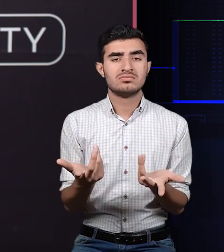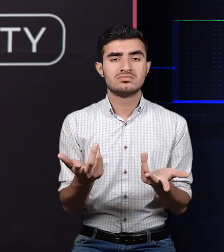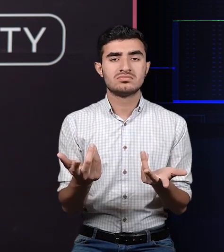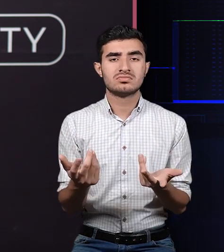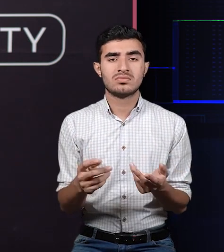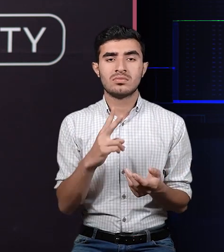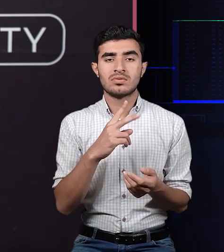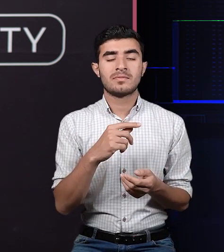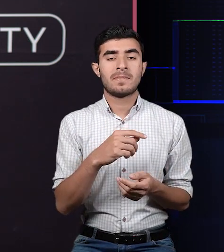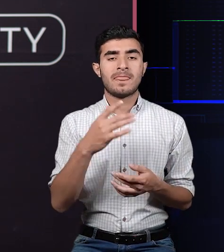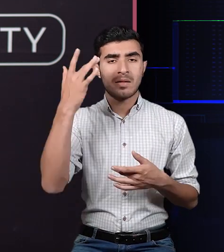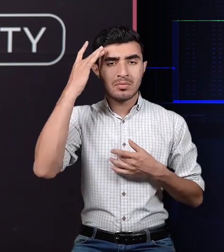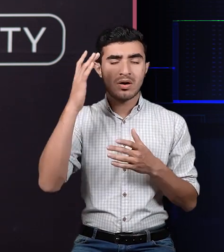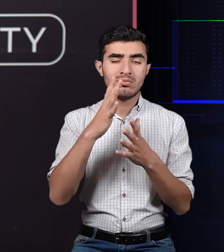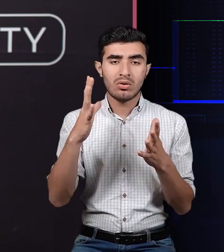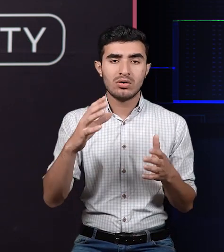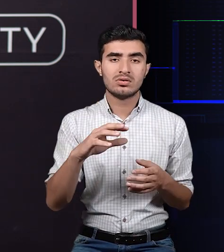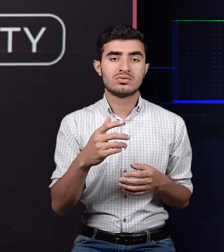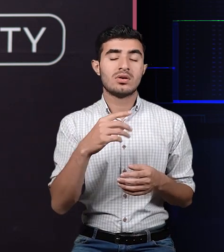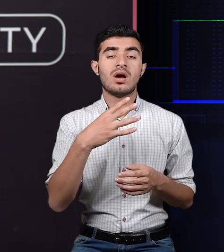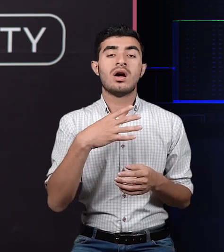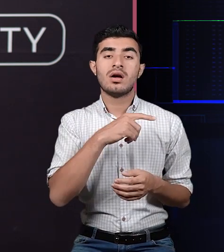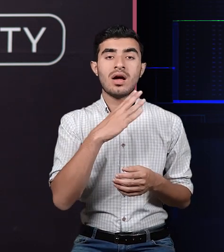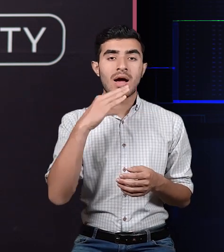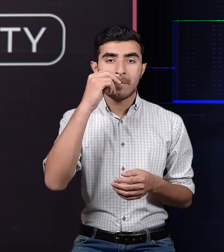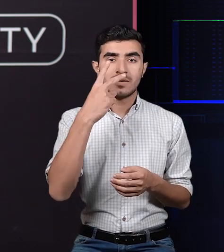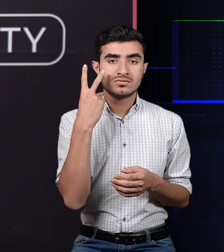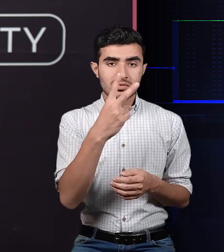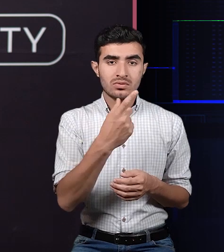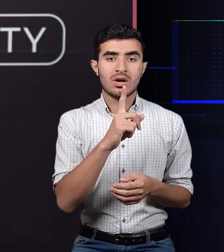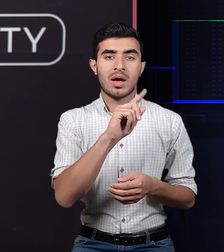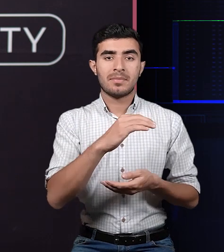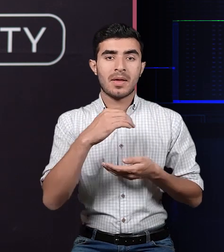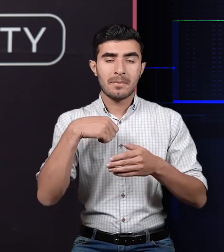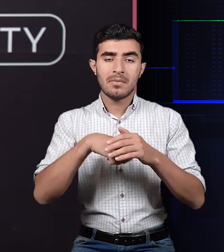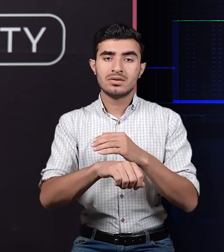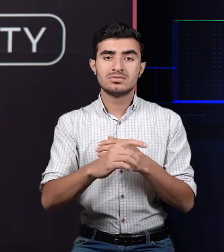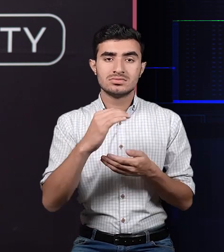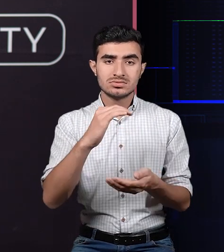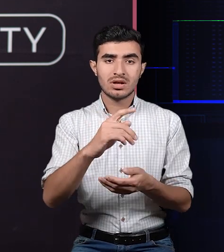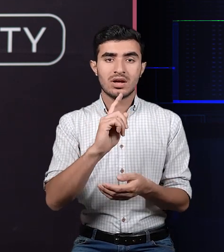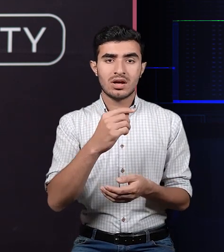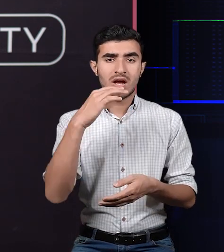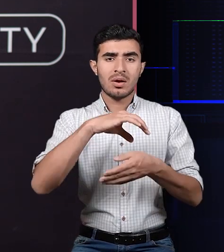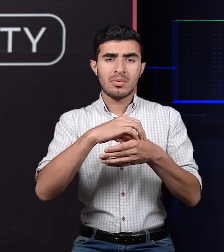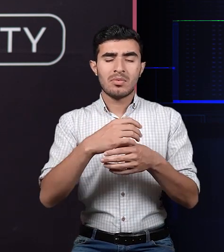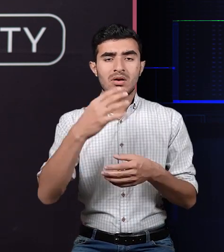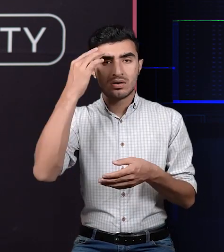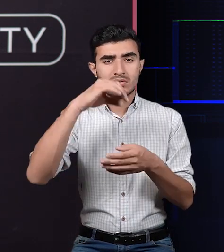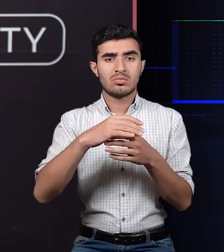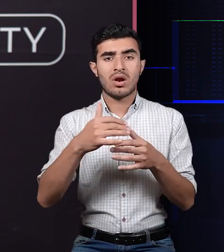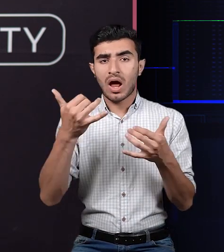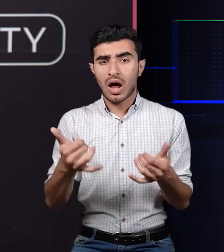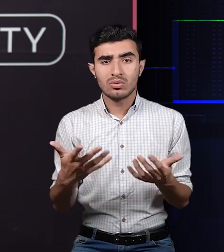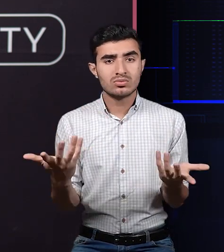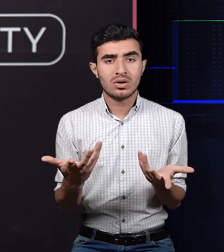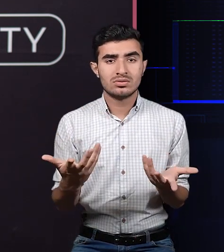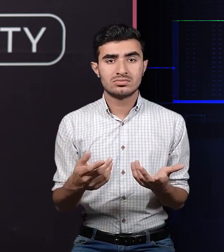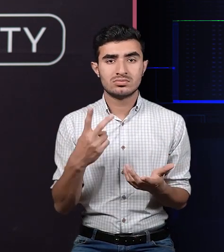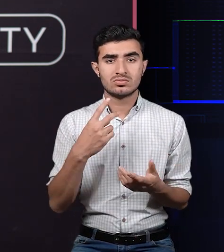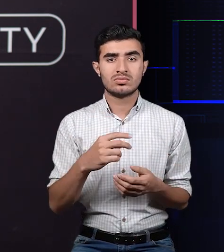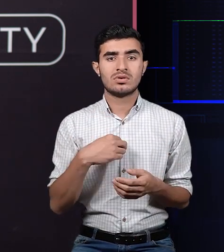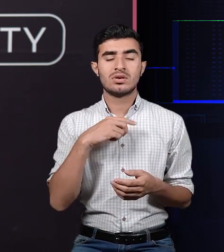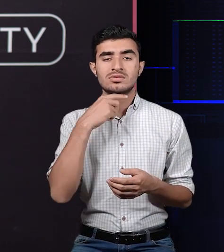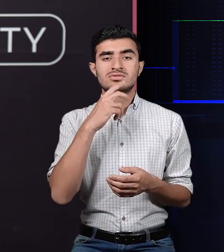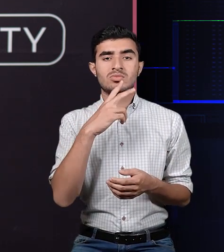ہوگا؟ ماں کے ہونٹ ذرا سے ہلے۔ ڈاکٹر صاحب کہتے ہیں دوا کریں، یہ کہہ کر بیٹے نے ماں کو گلے